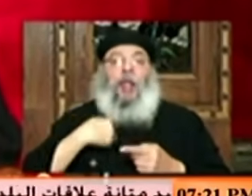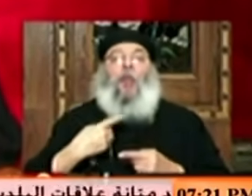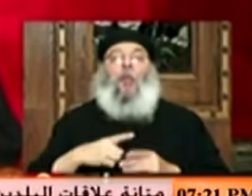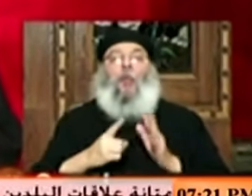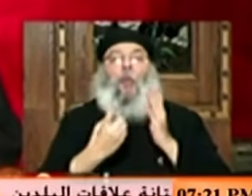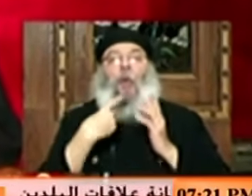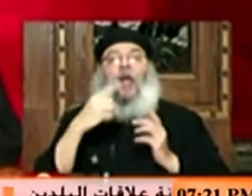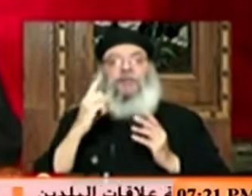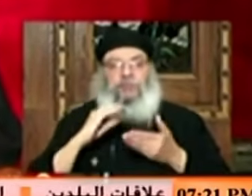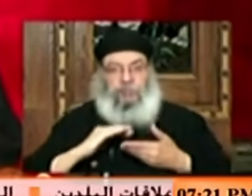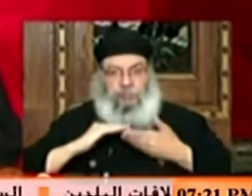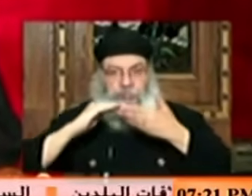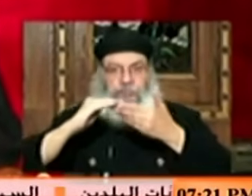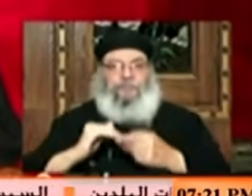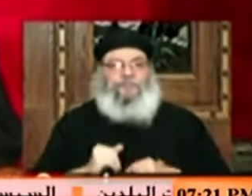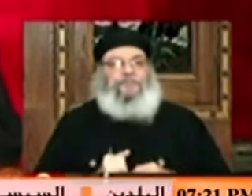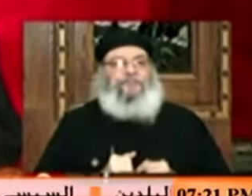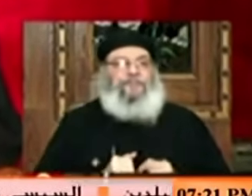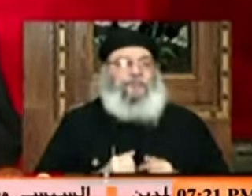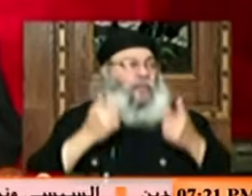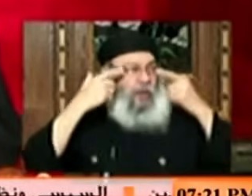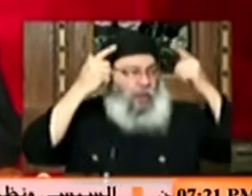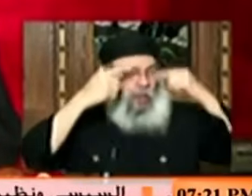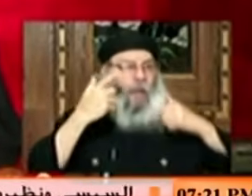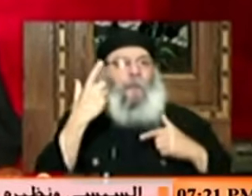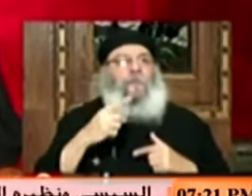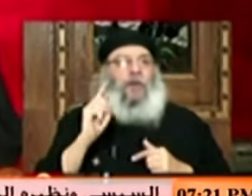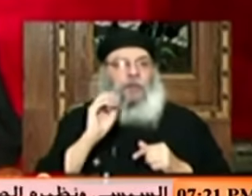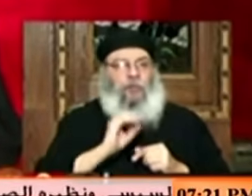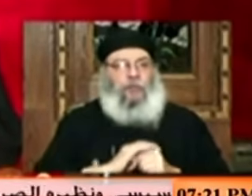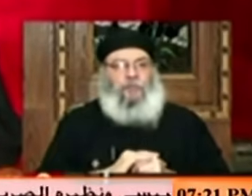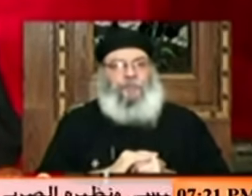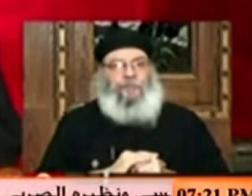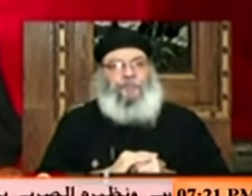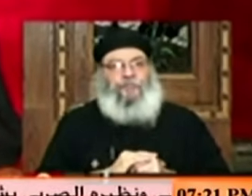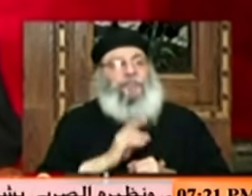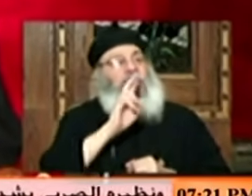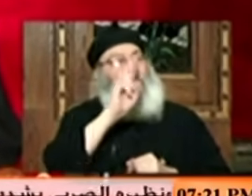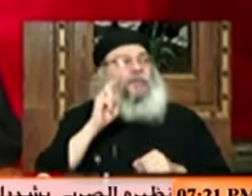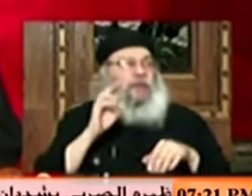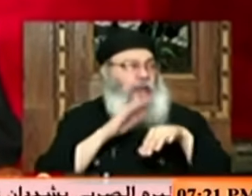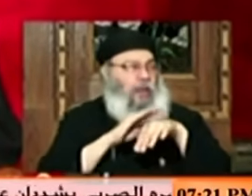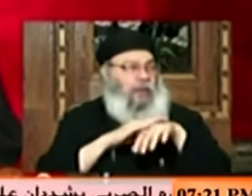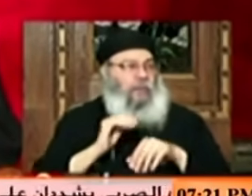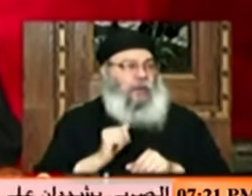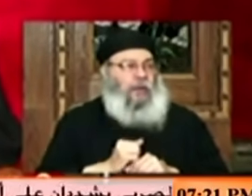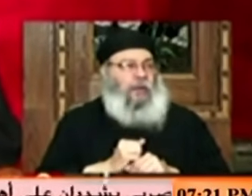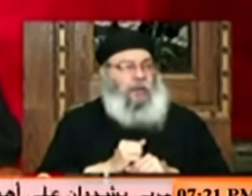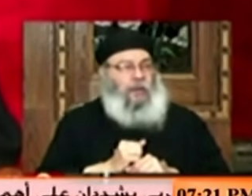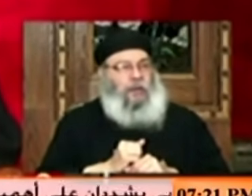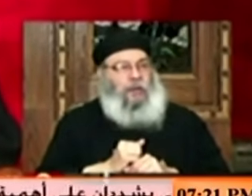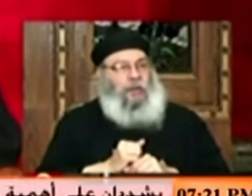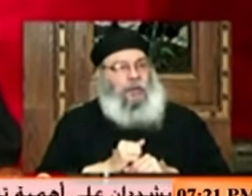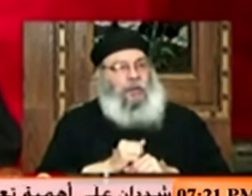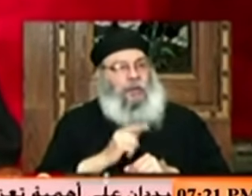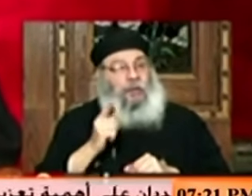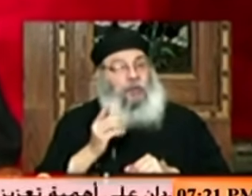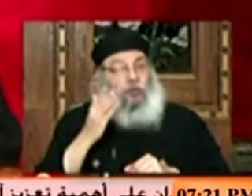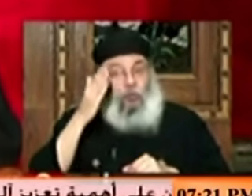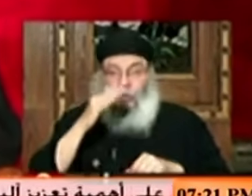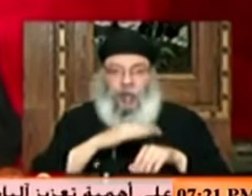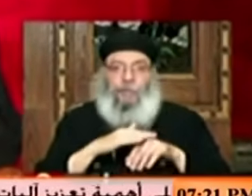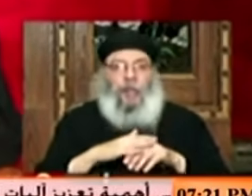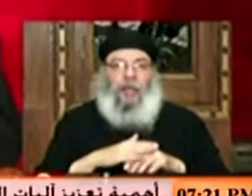خالص مره من المرات بسال بنت خادمه انت خدتي التحقت بفصول